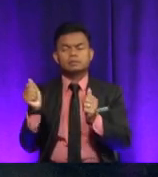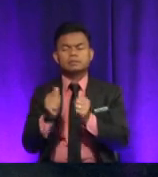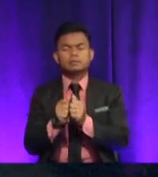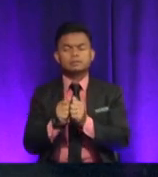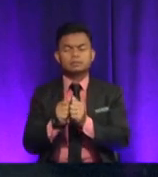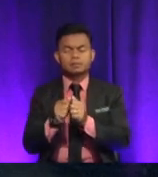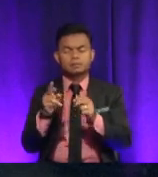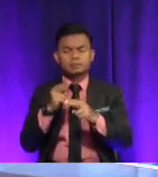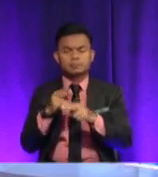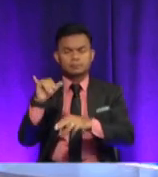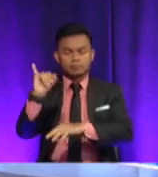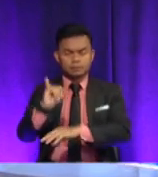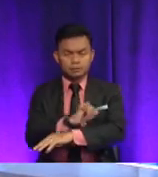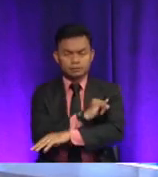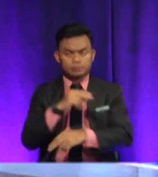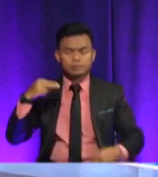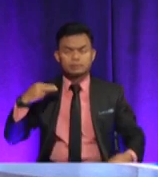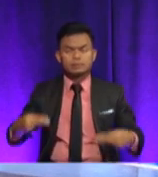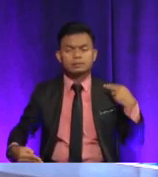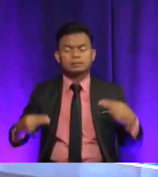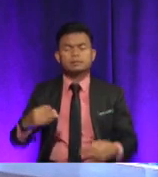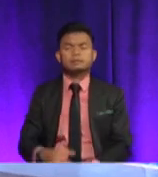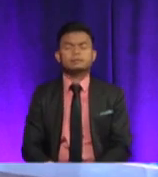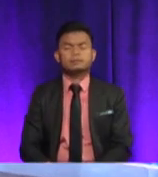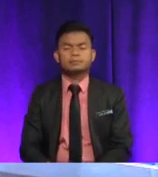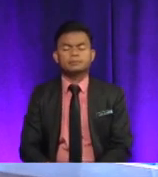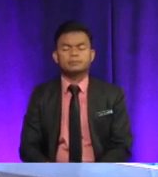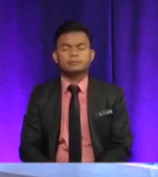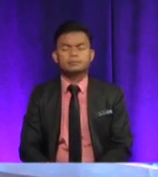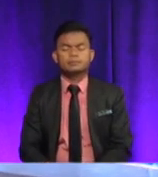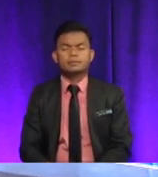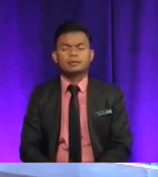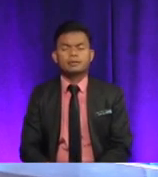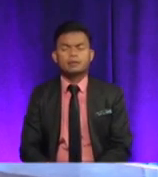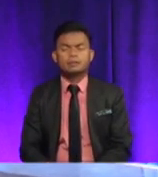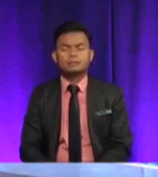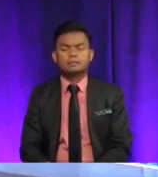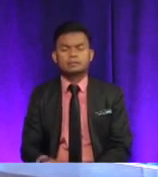sebelum kita teruskan lagi sisi kelas kita hari ini tentang Syair Bidasari